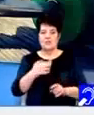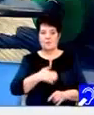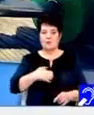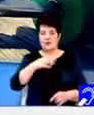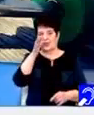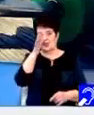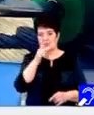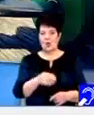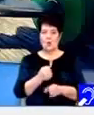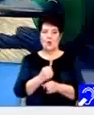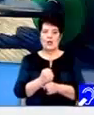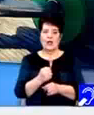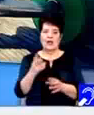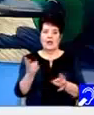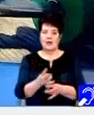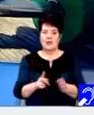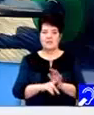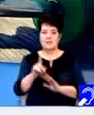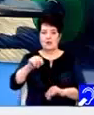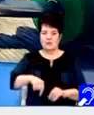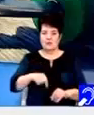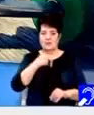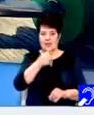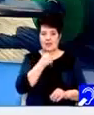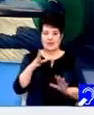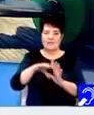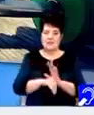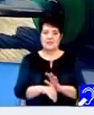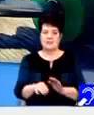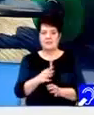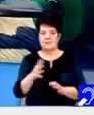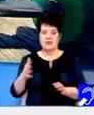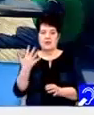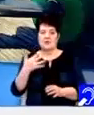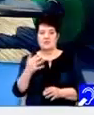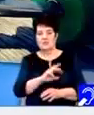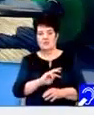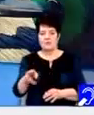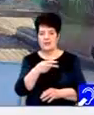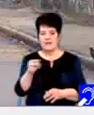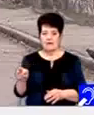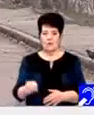primăriei Chișinău. Lucrările ar urma să se înceapă în acest an, iar investiția depășește 50.000 de euro.